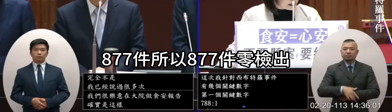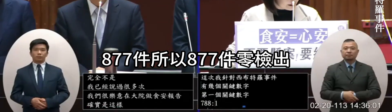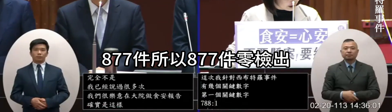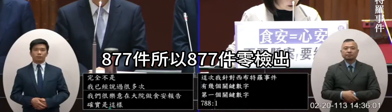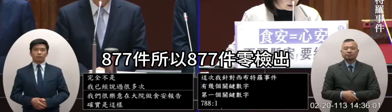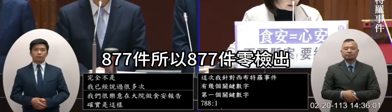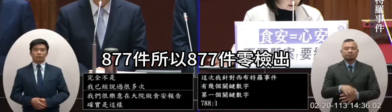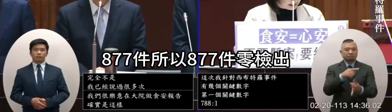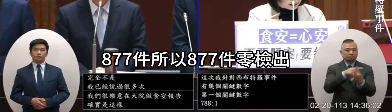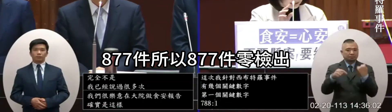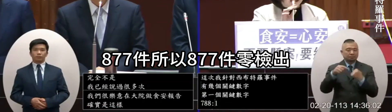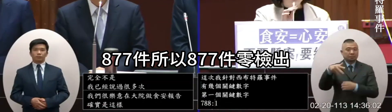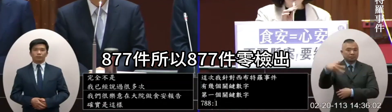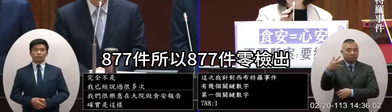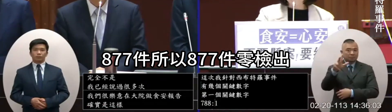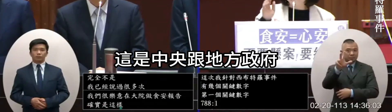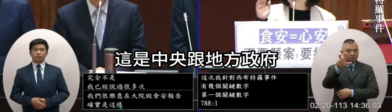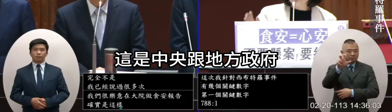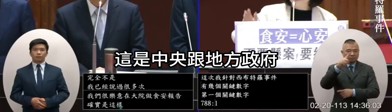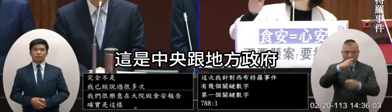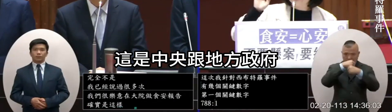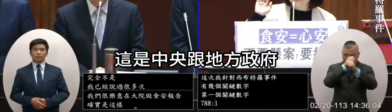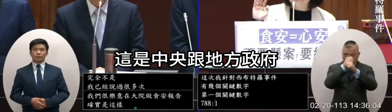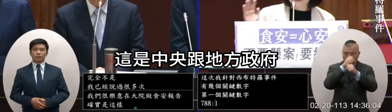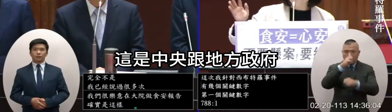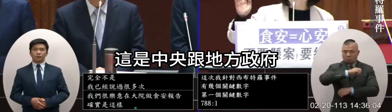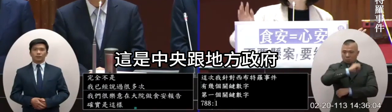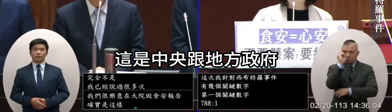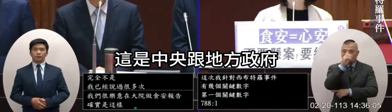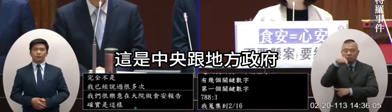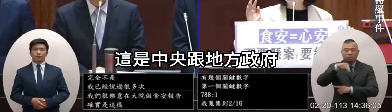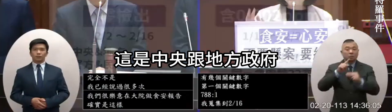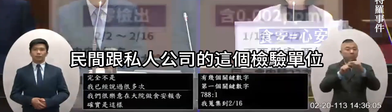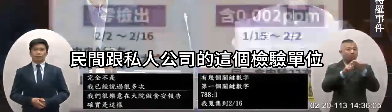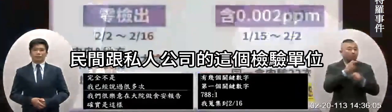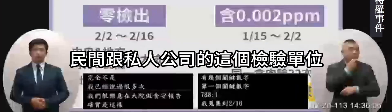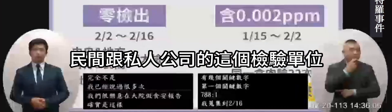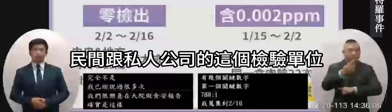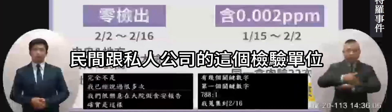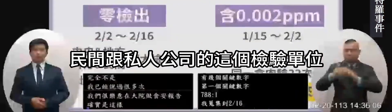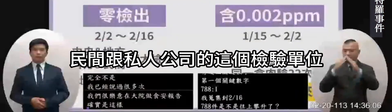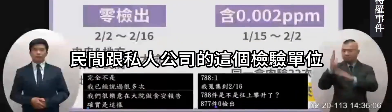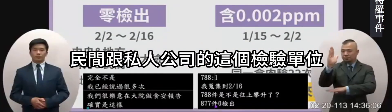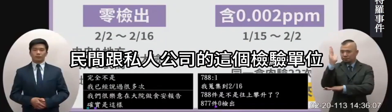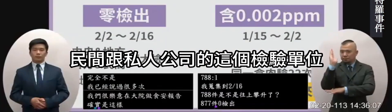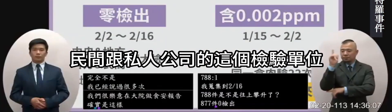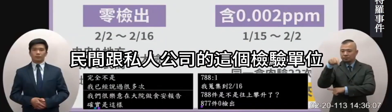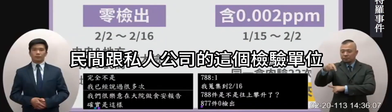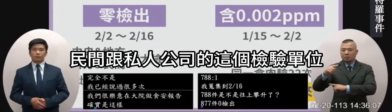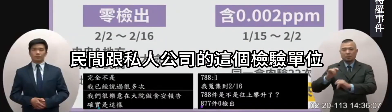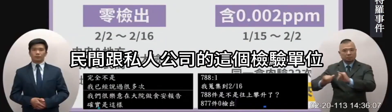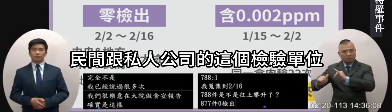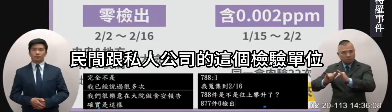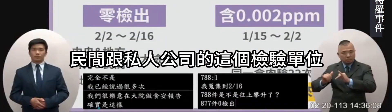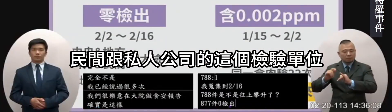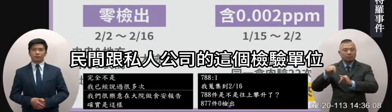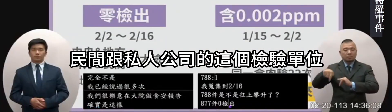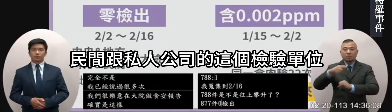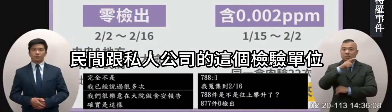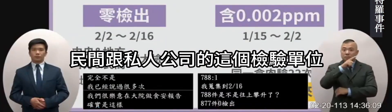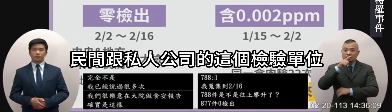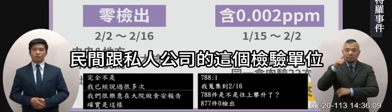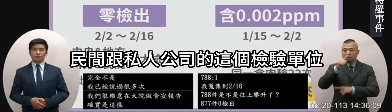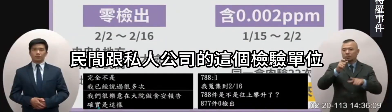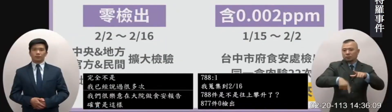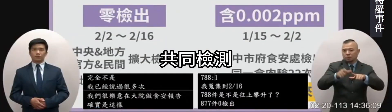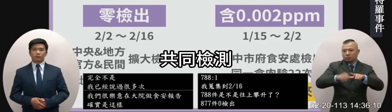以877件零减出，这是中央跟地方政府、民间跟私人公司的这个检